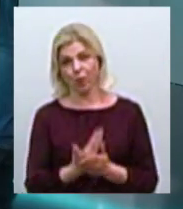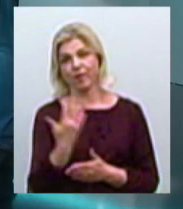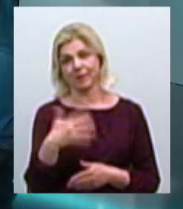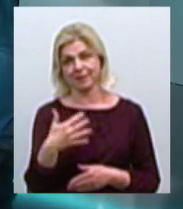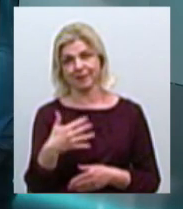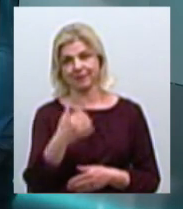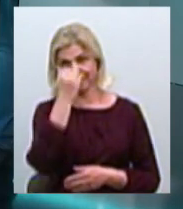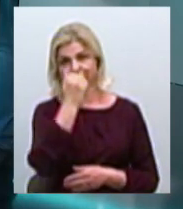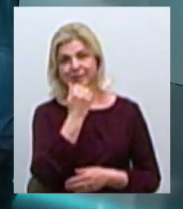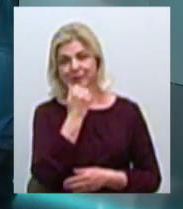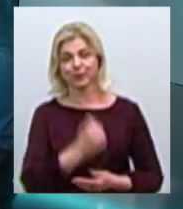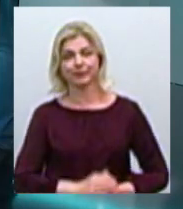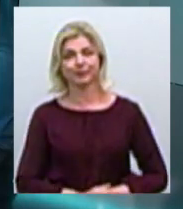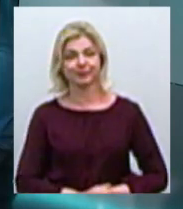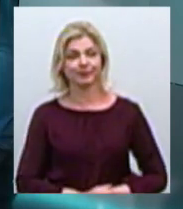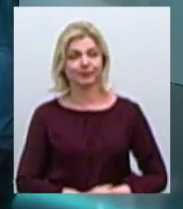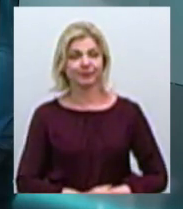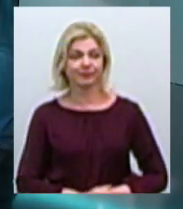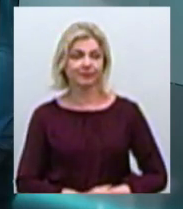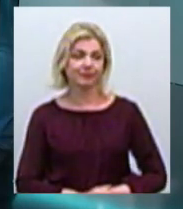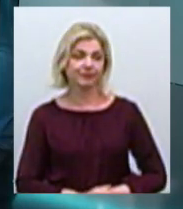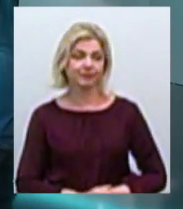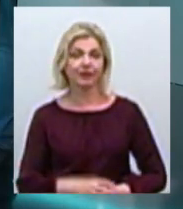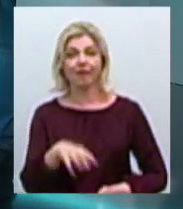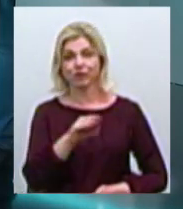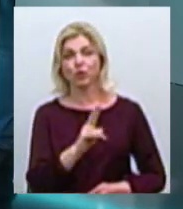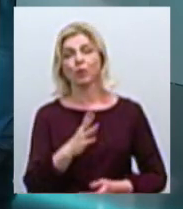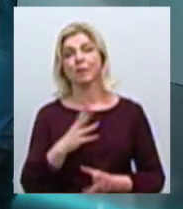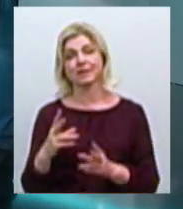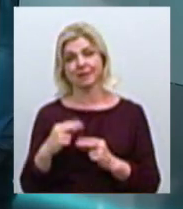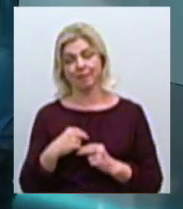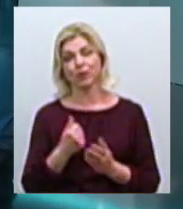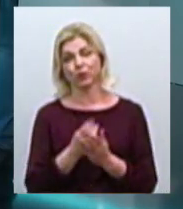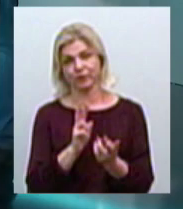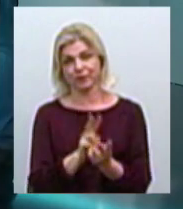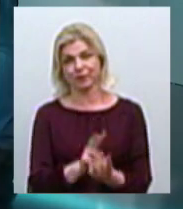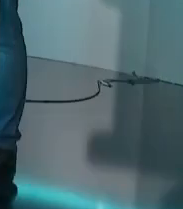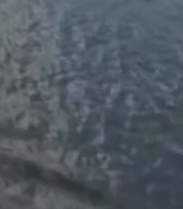Спасибо. Дякую вам, дякую усім, хто був з нами. Побачимось в ефірі.